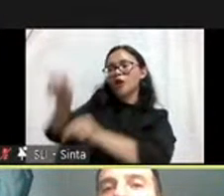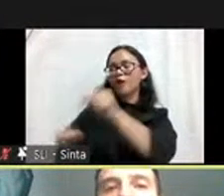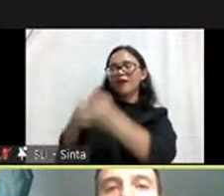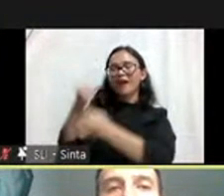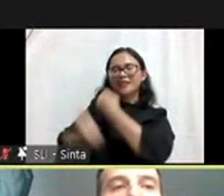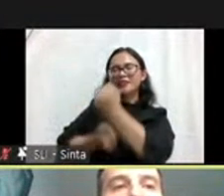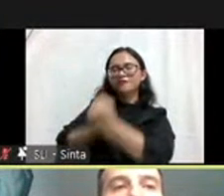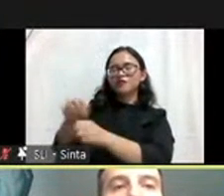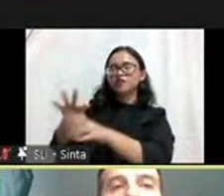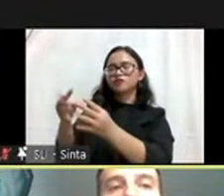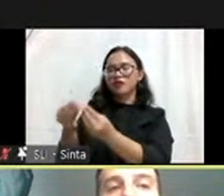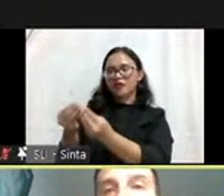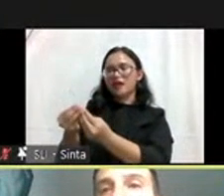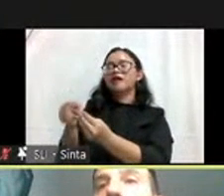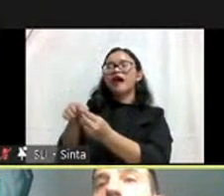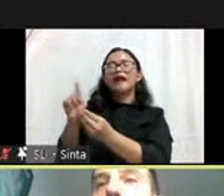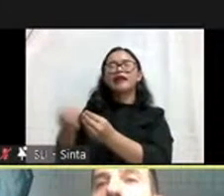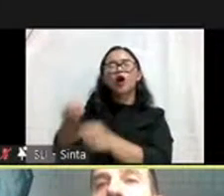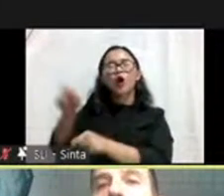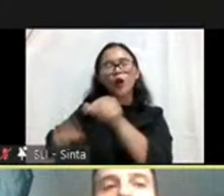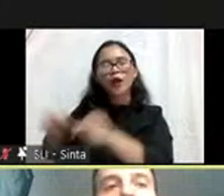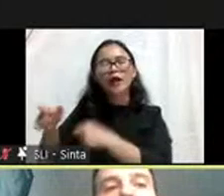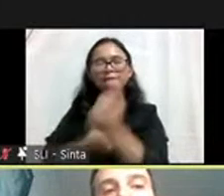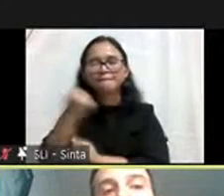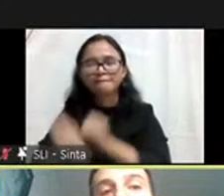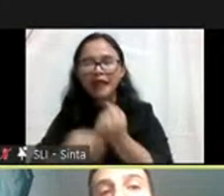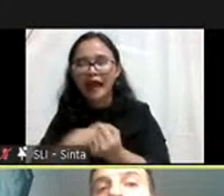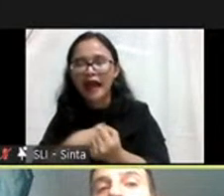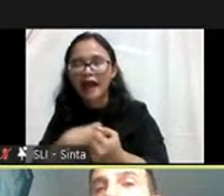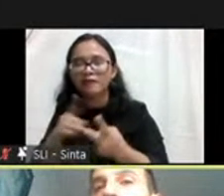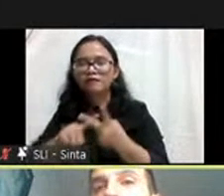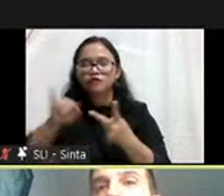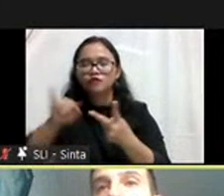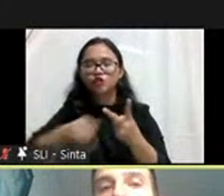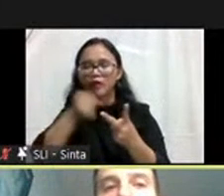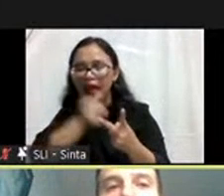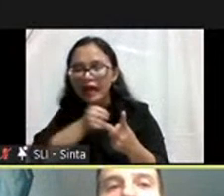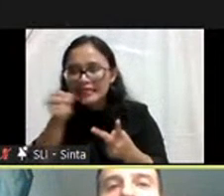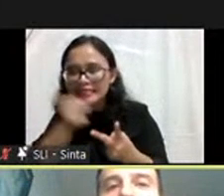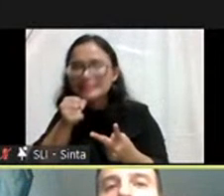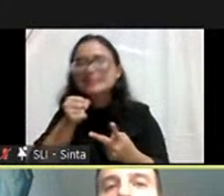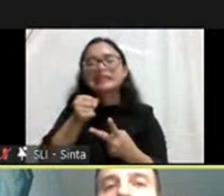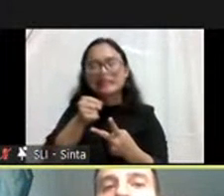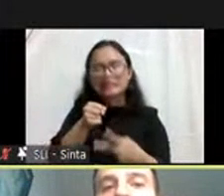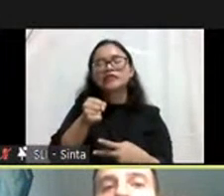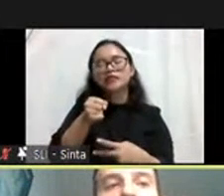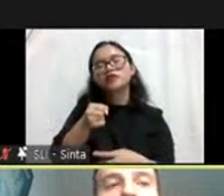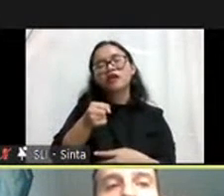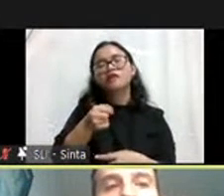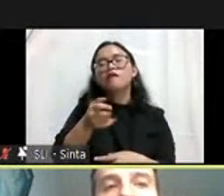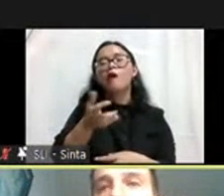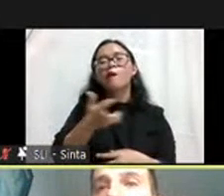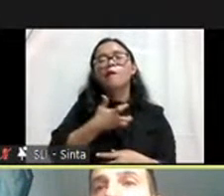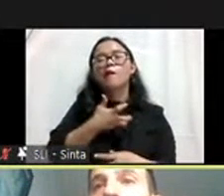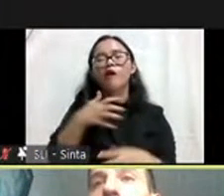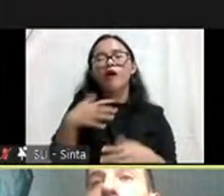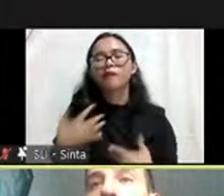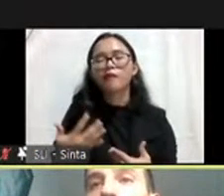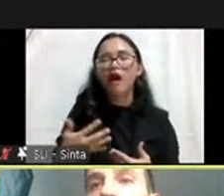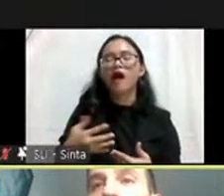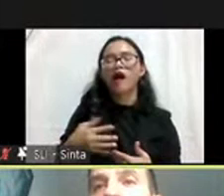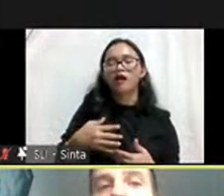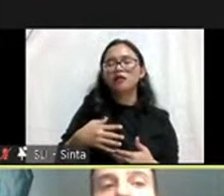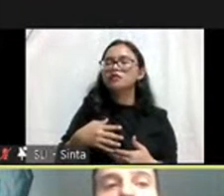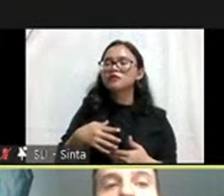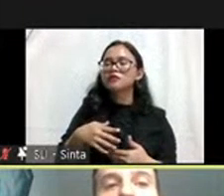misalnya pembela HAM jurnalis pekerja migran yang mereka lakukan adalah mereka ingin meningkatkan mengenai kondisi yang berhubungan dengan